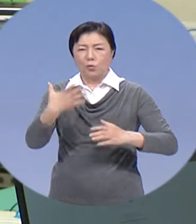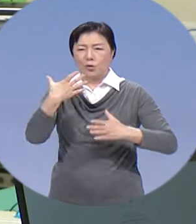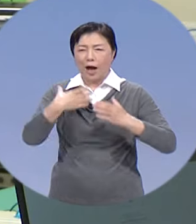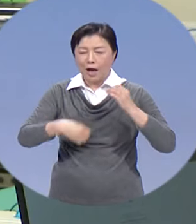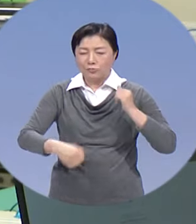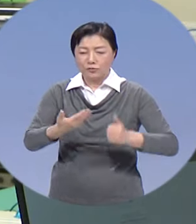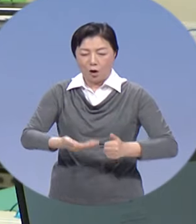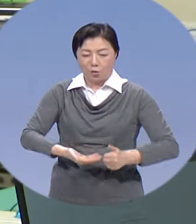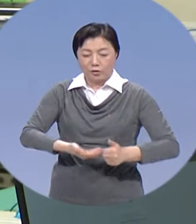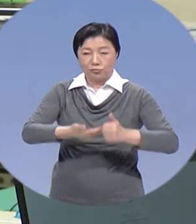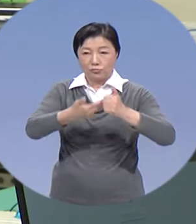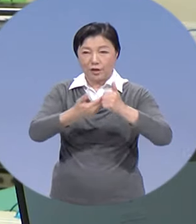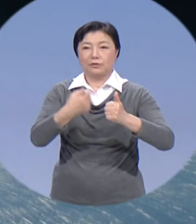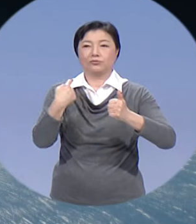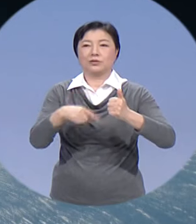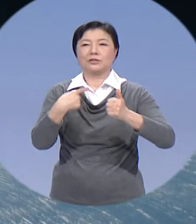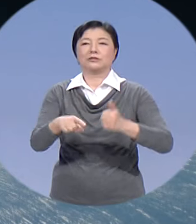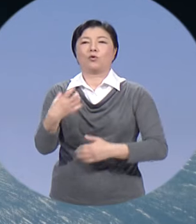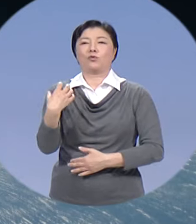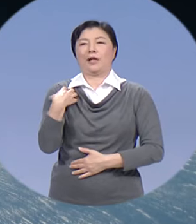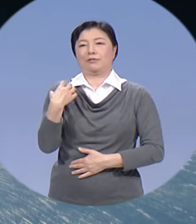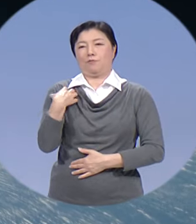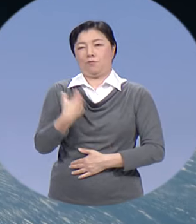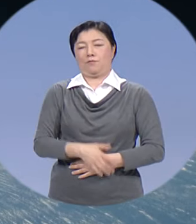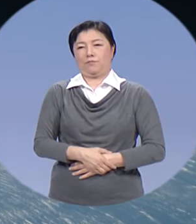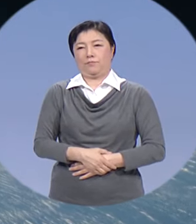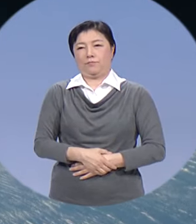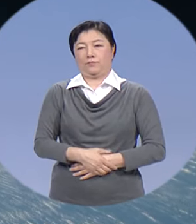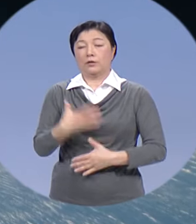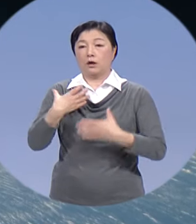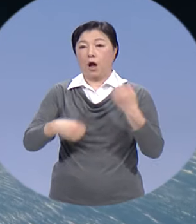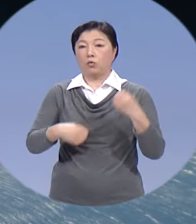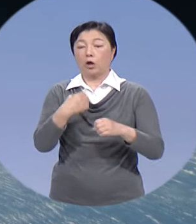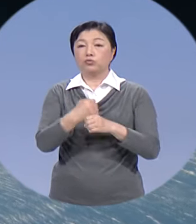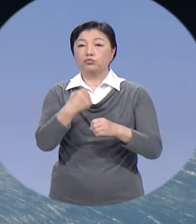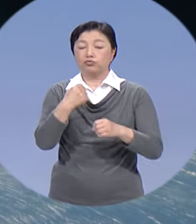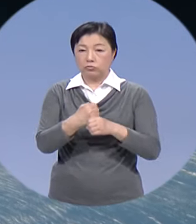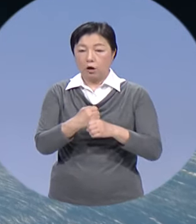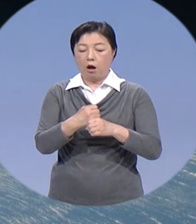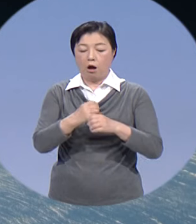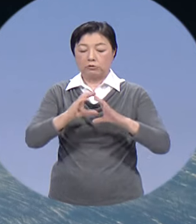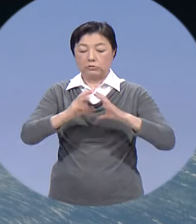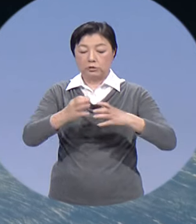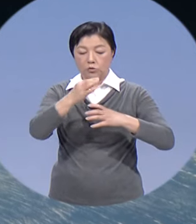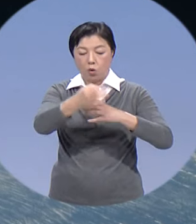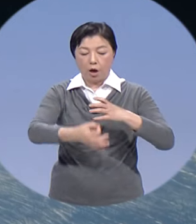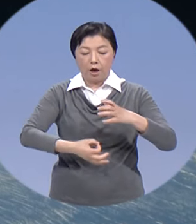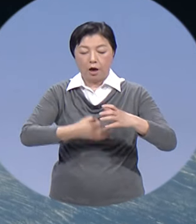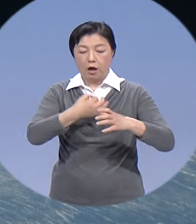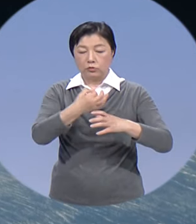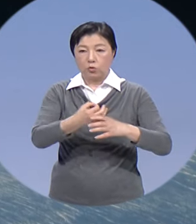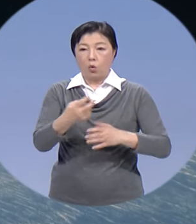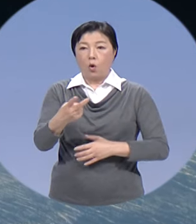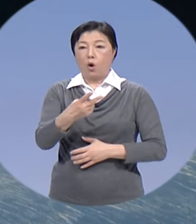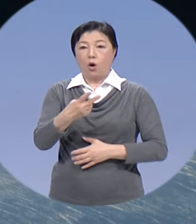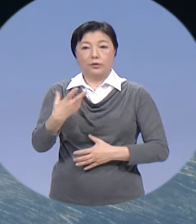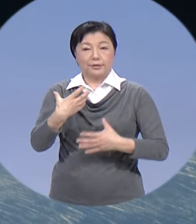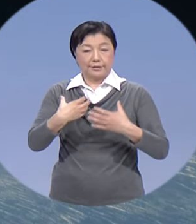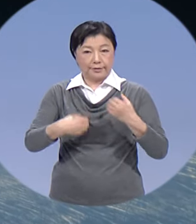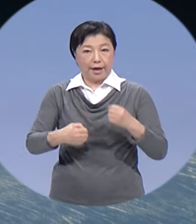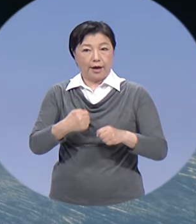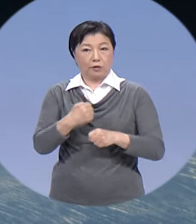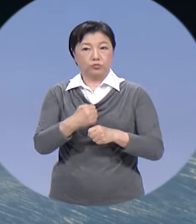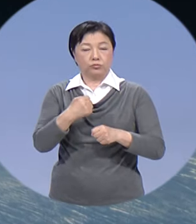ための指導をしています。 学生たちが作った人工衛星、第2期生が作成した2号